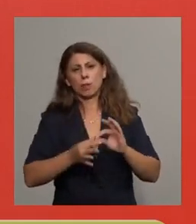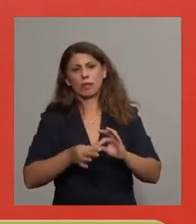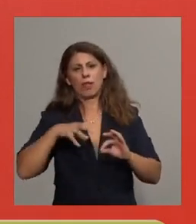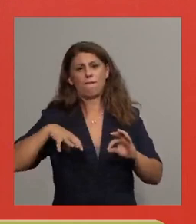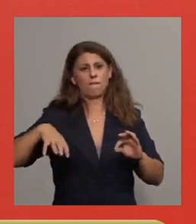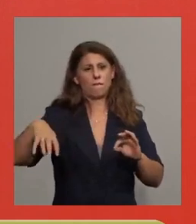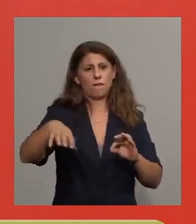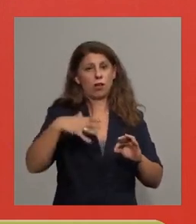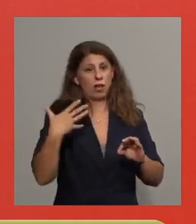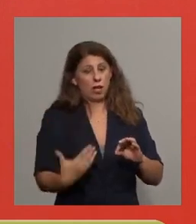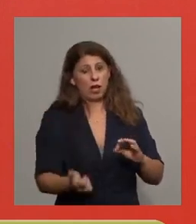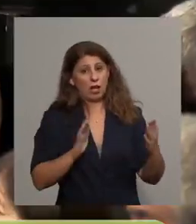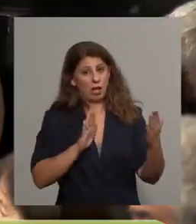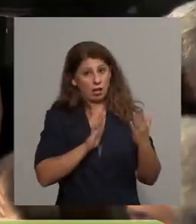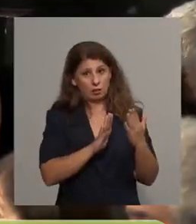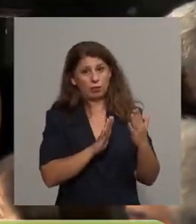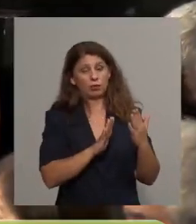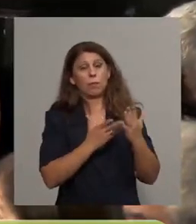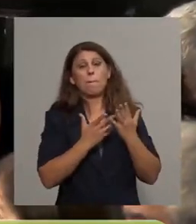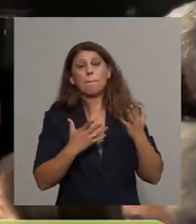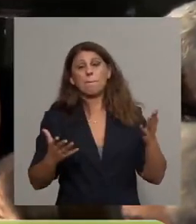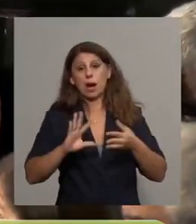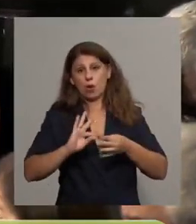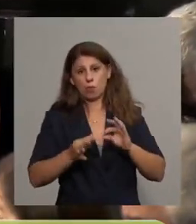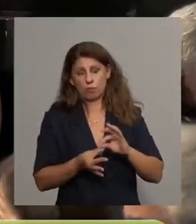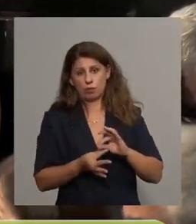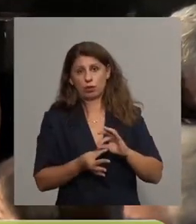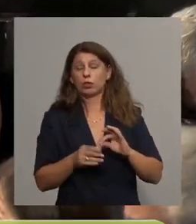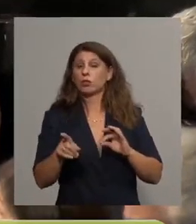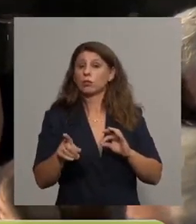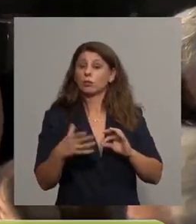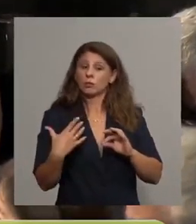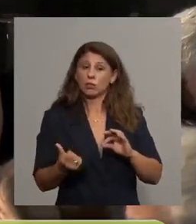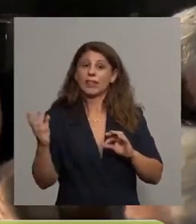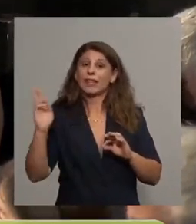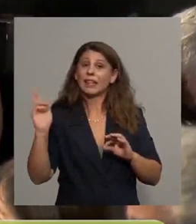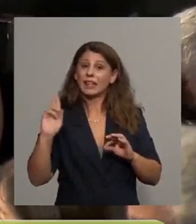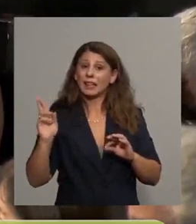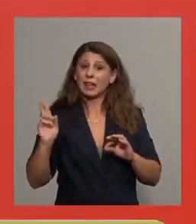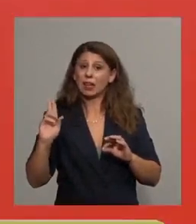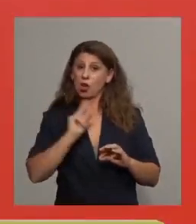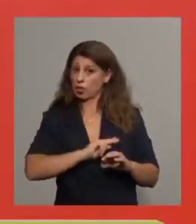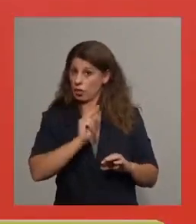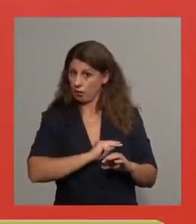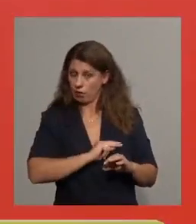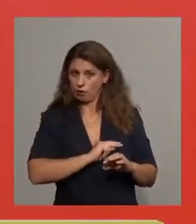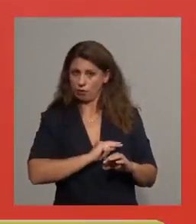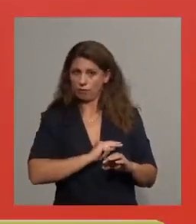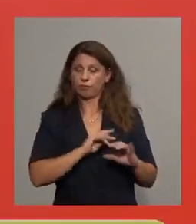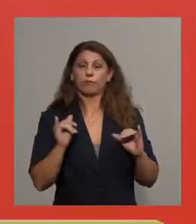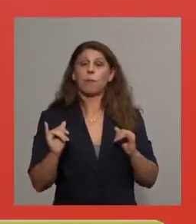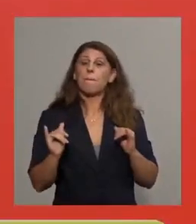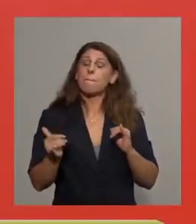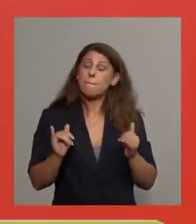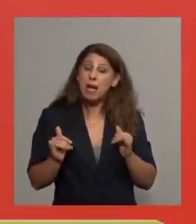φορείς, έχοντας αντιμέτωπους μεγάλους ομίλους που σημειώνουν ρεκόρ κερδοφορίας,